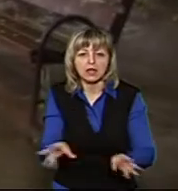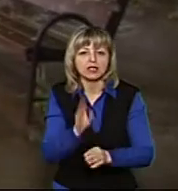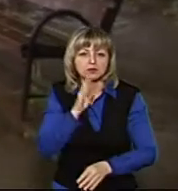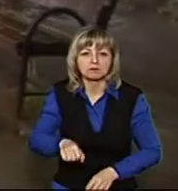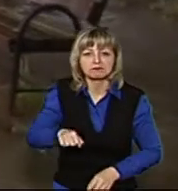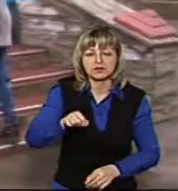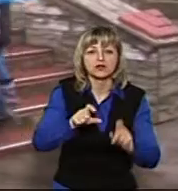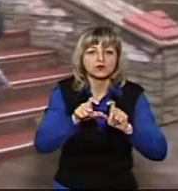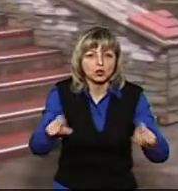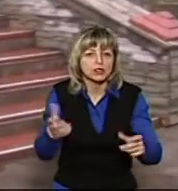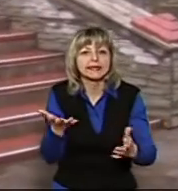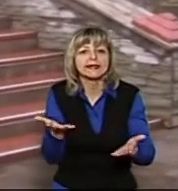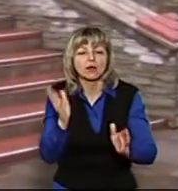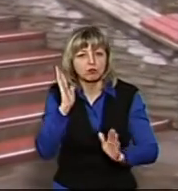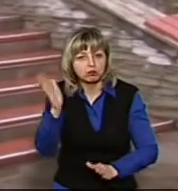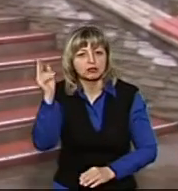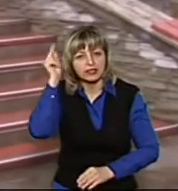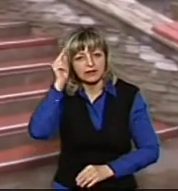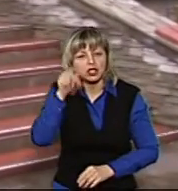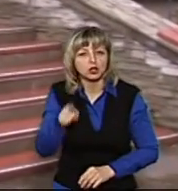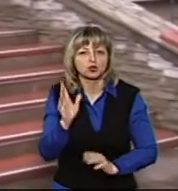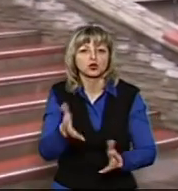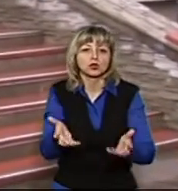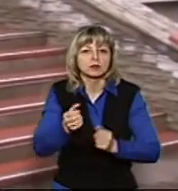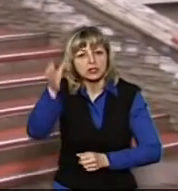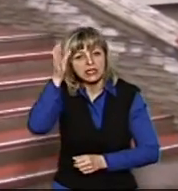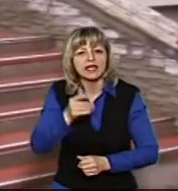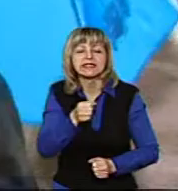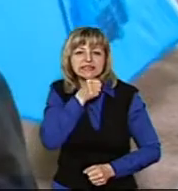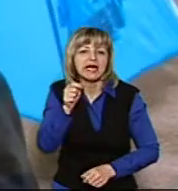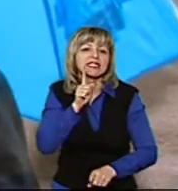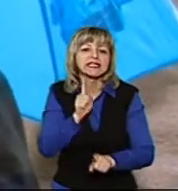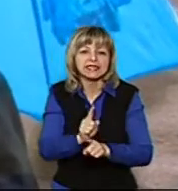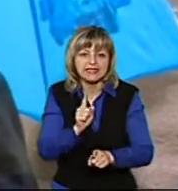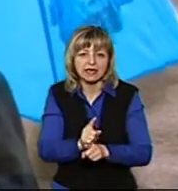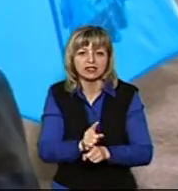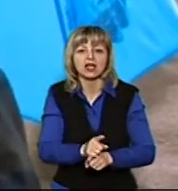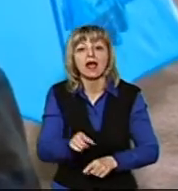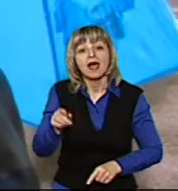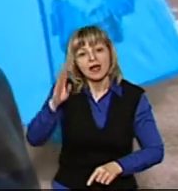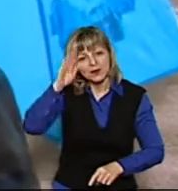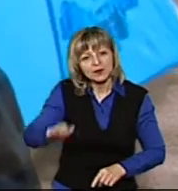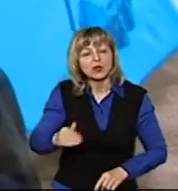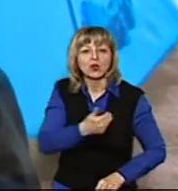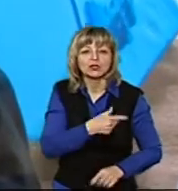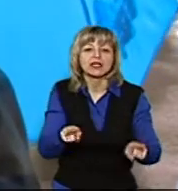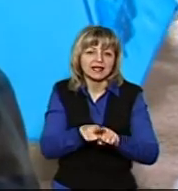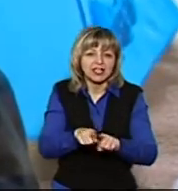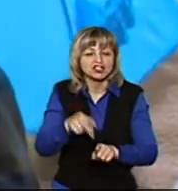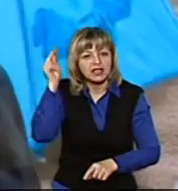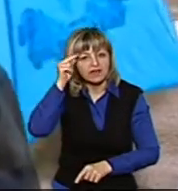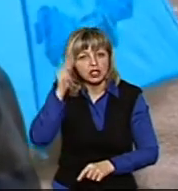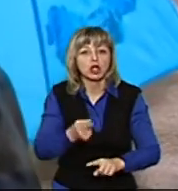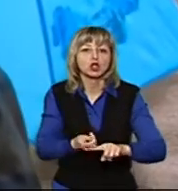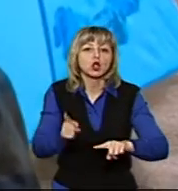до школи, в якій буде навчатися. Каже, тут здобуває знання його старша сестричка, і він теж хоче навчатися.